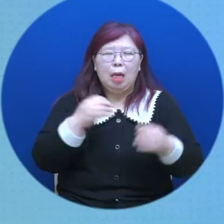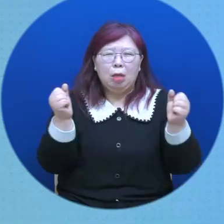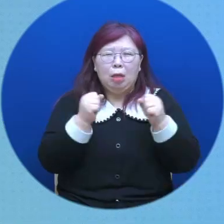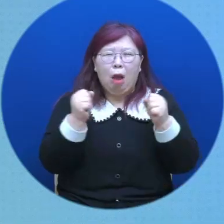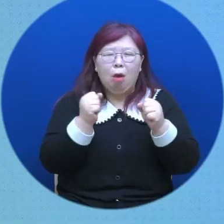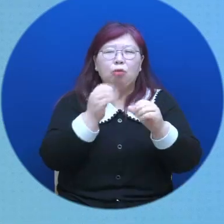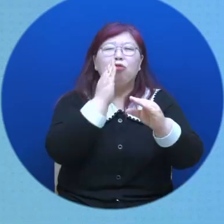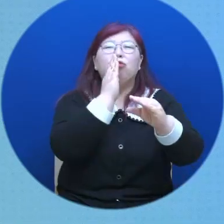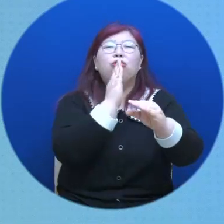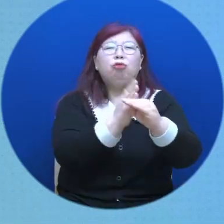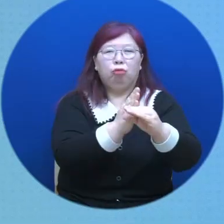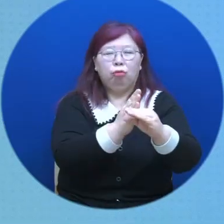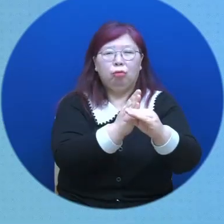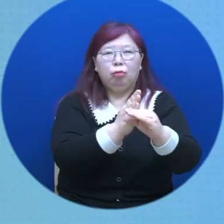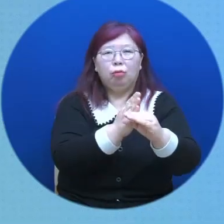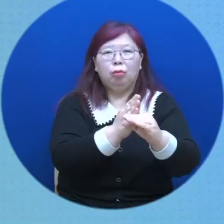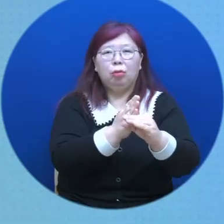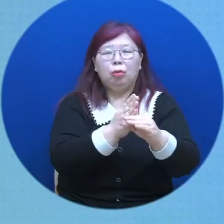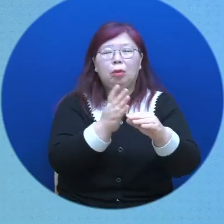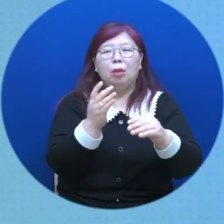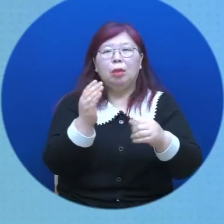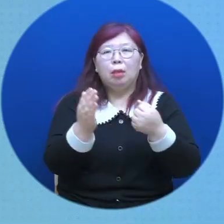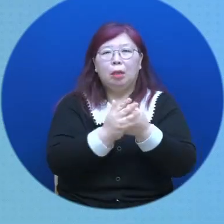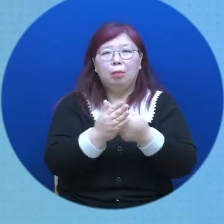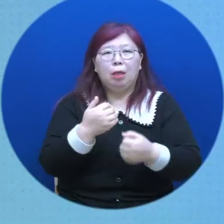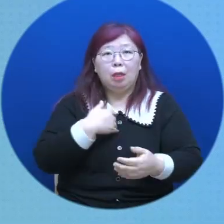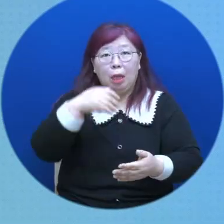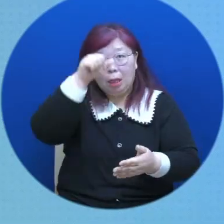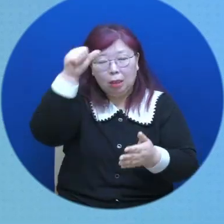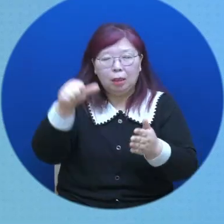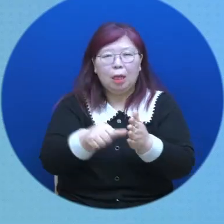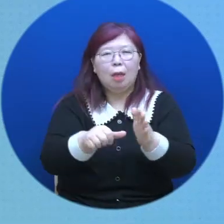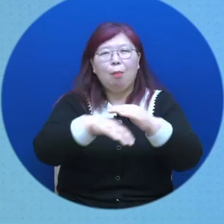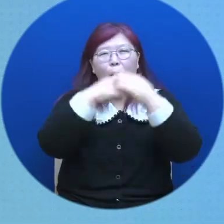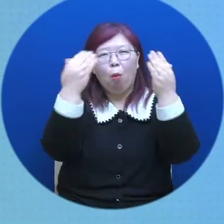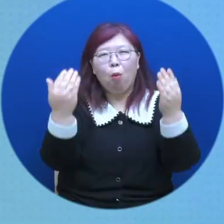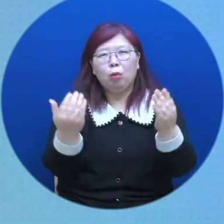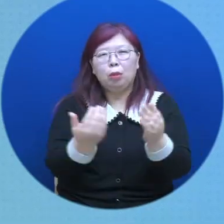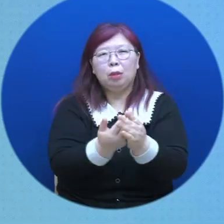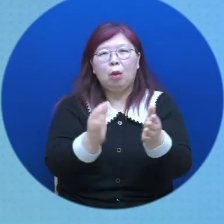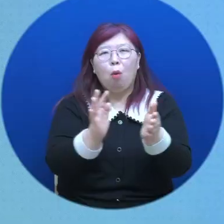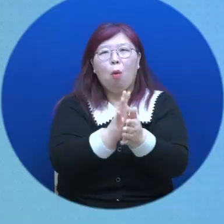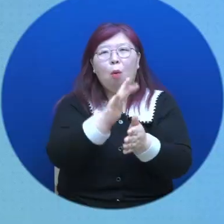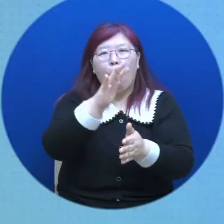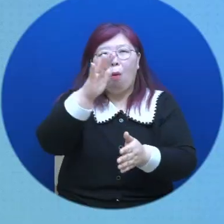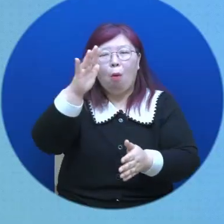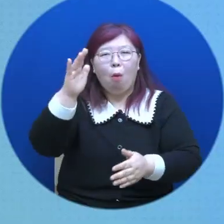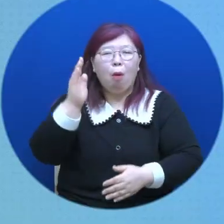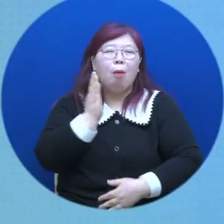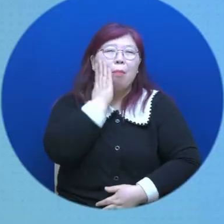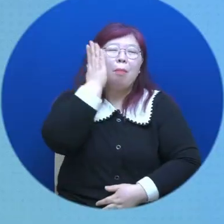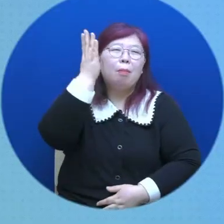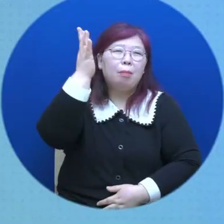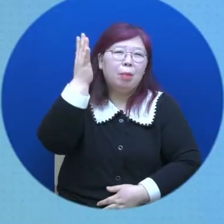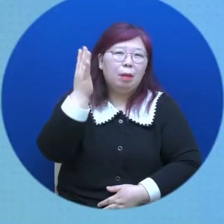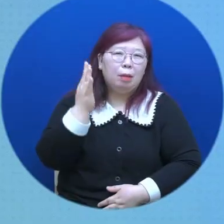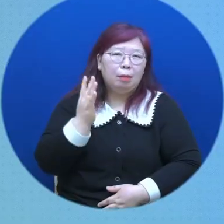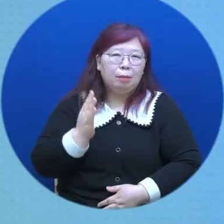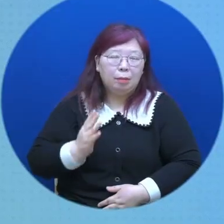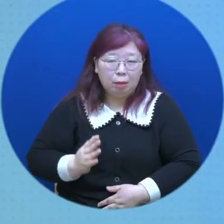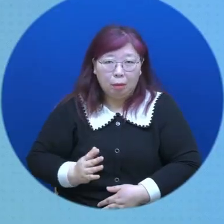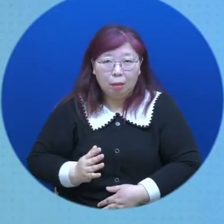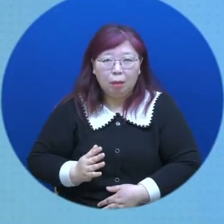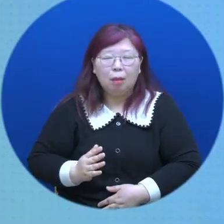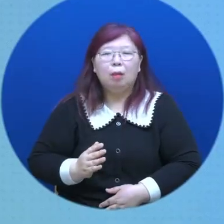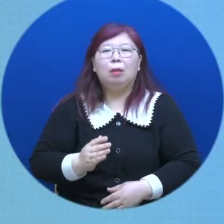만난 상태가 돼서 내 인생의 모든 화려한 잎사귀들이 다 떨어져